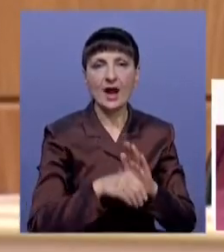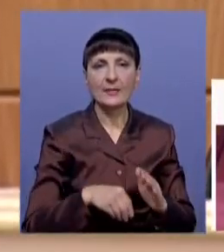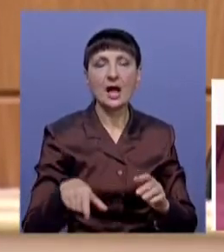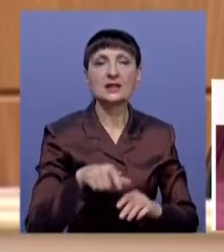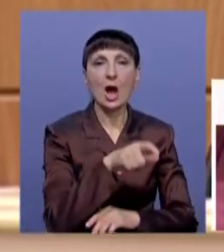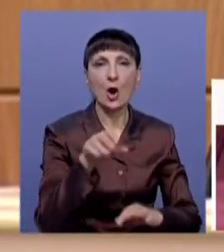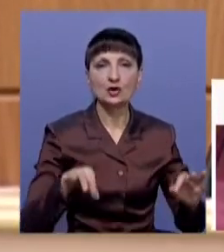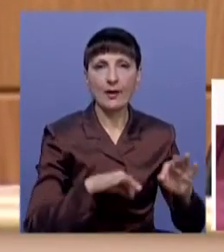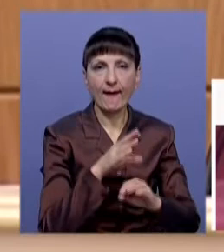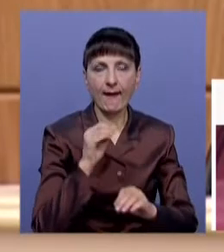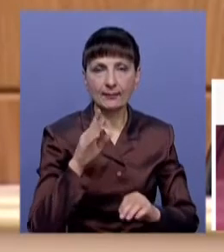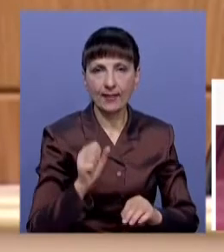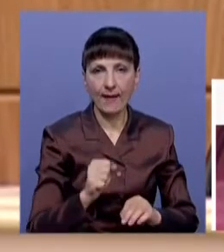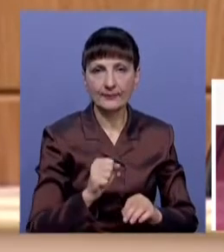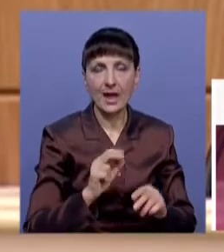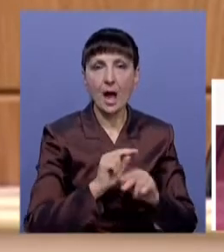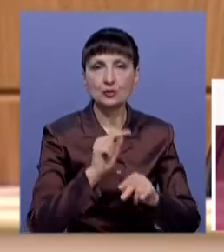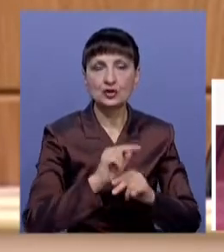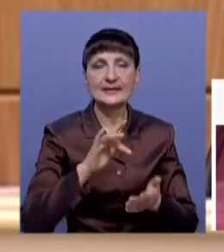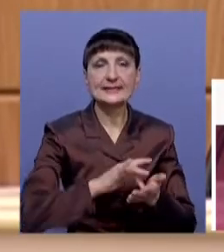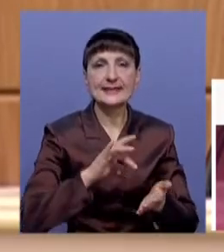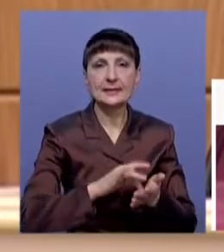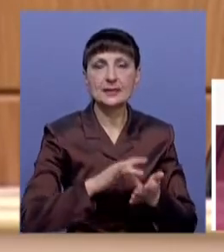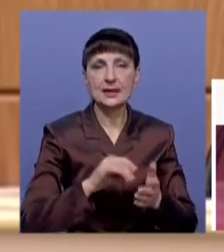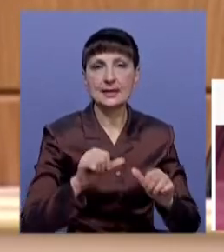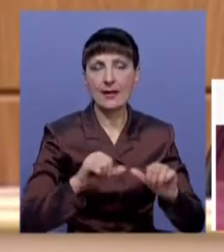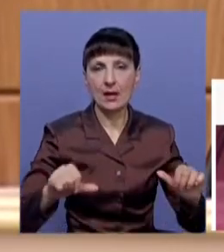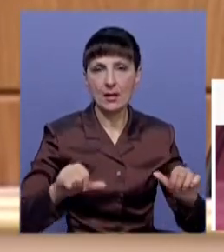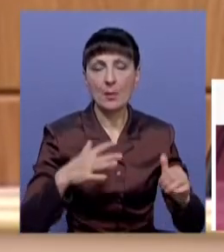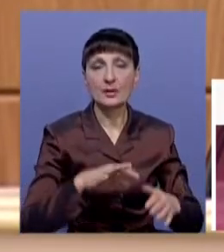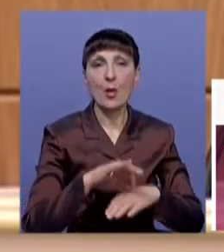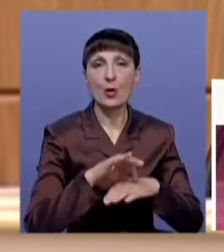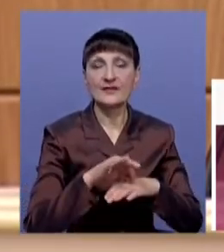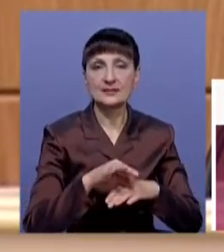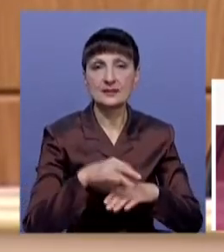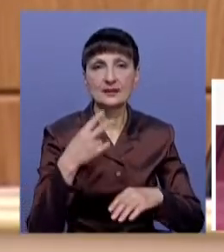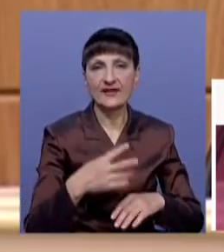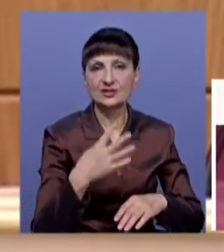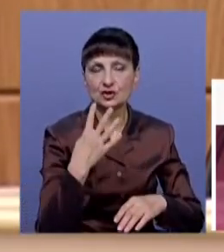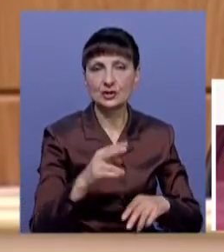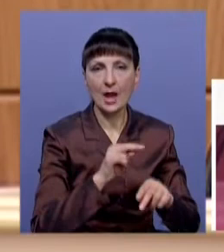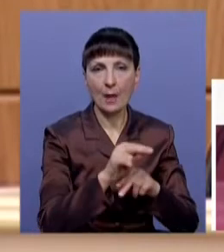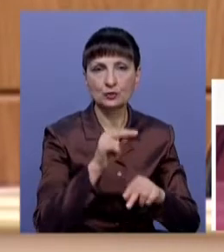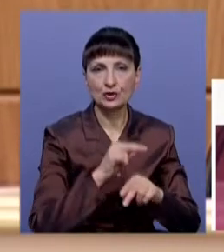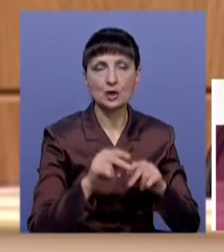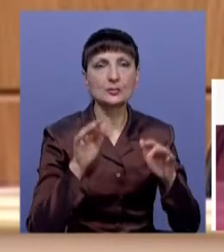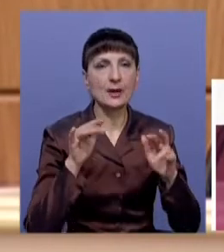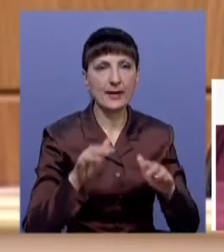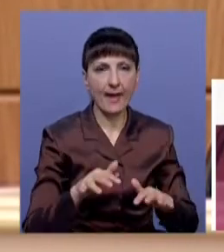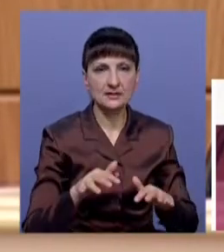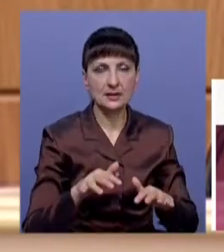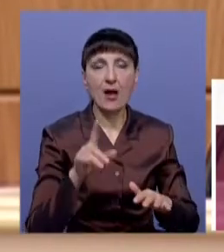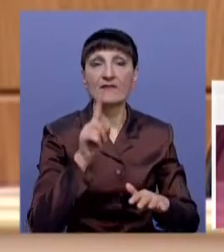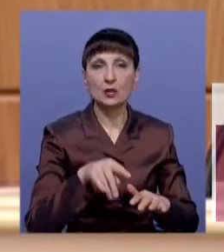дорожной карты электорального обучения Центр избиркомом были проведены 24 обучающих мероприятия, в